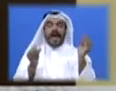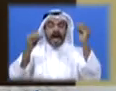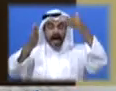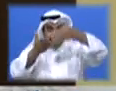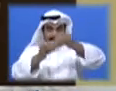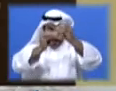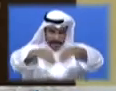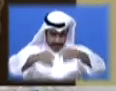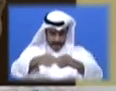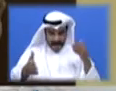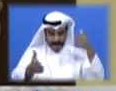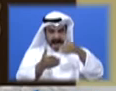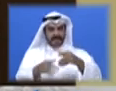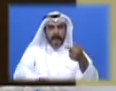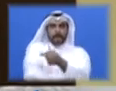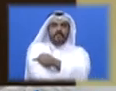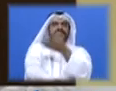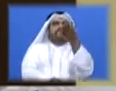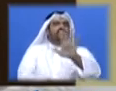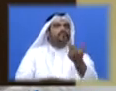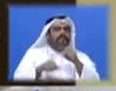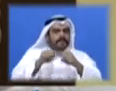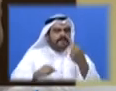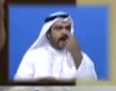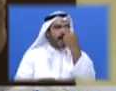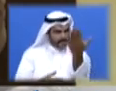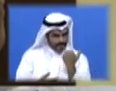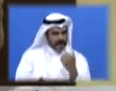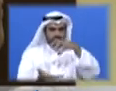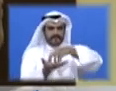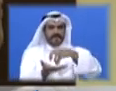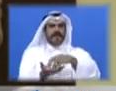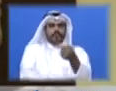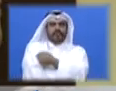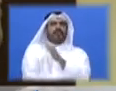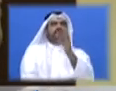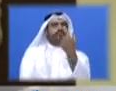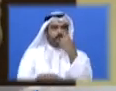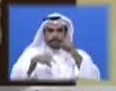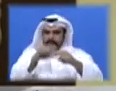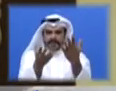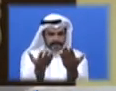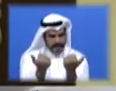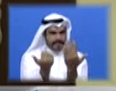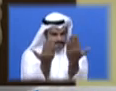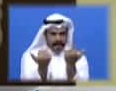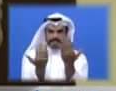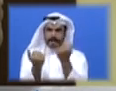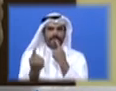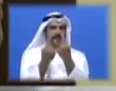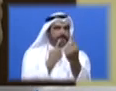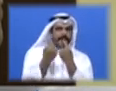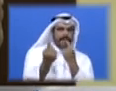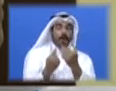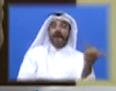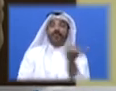اللي تواجههم في داخل المستشفيات والمراكز الرعاية الأولية. يعني هذه غبقة اجتماعية كعادة أهل الكويت يتواصلون ويترحمون دائما في